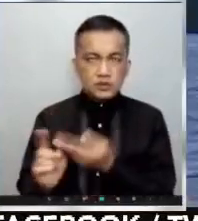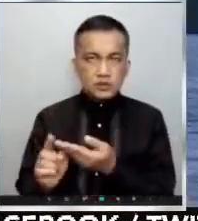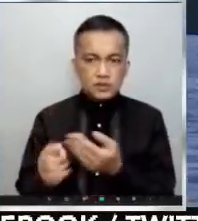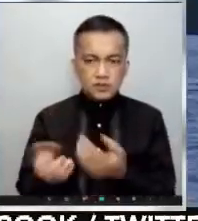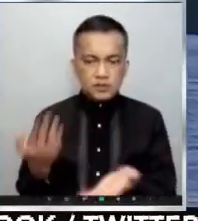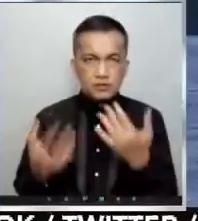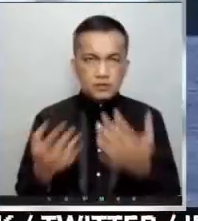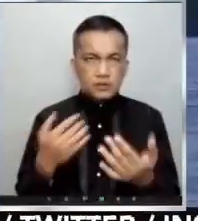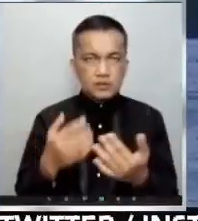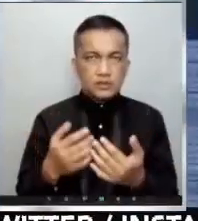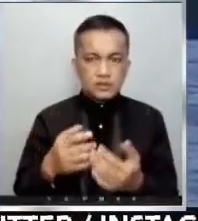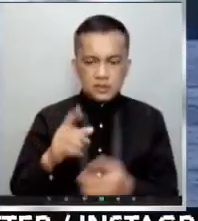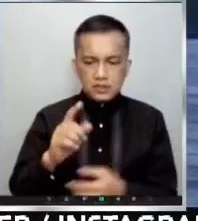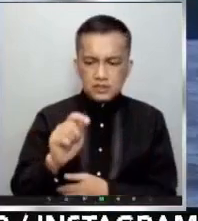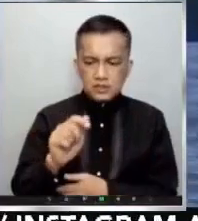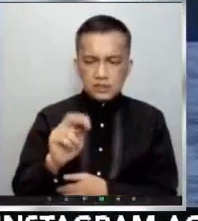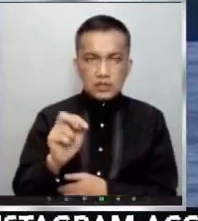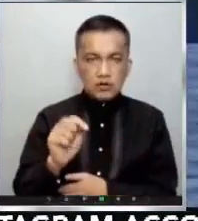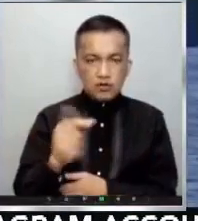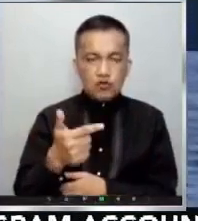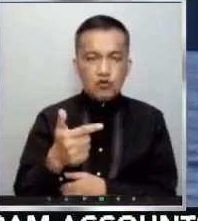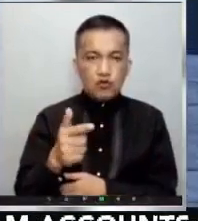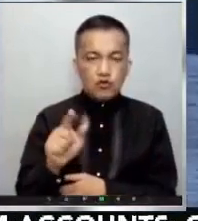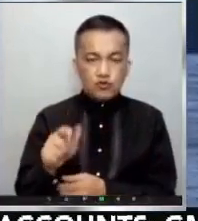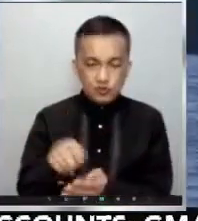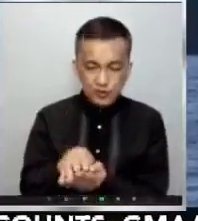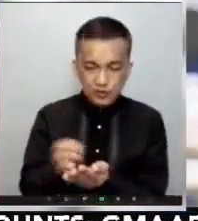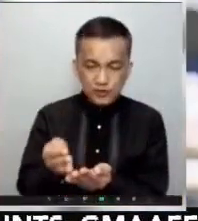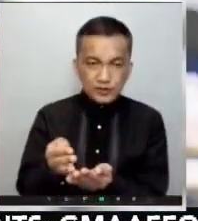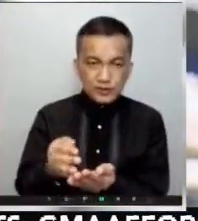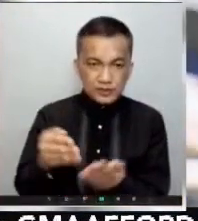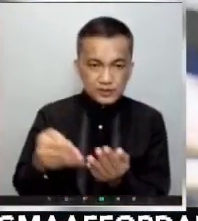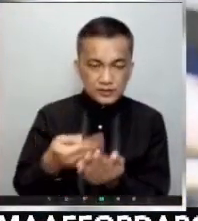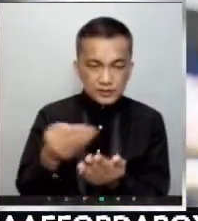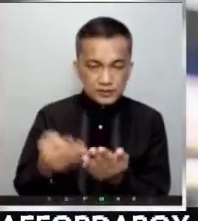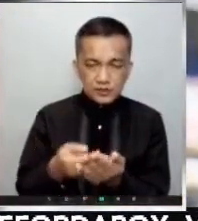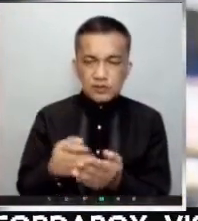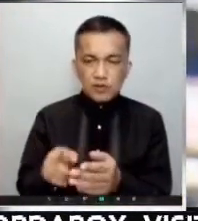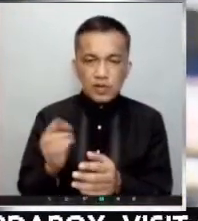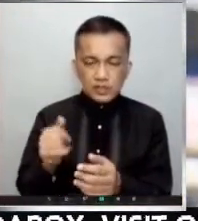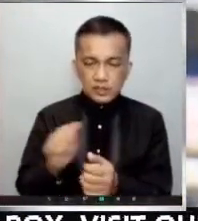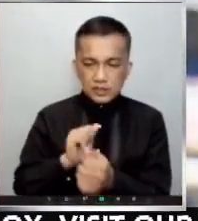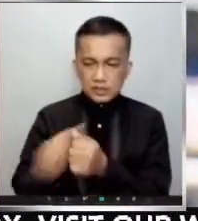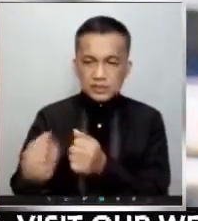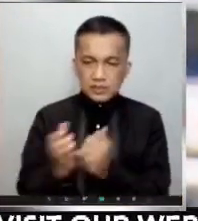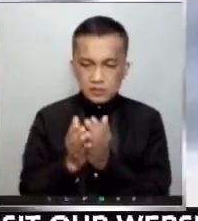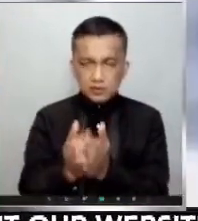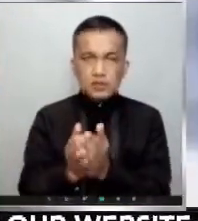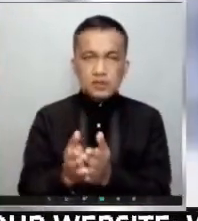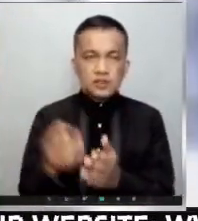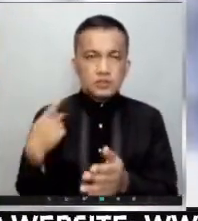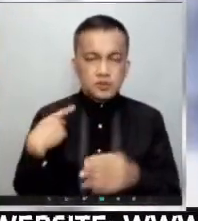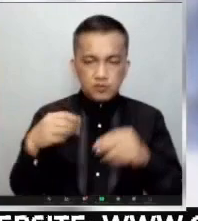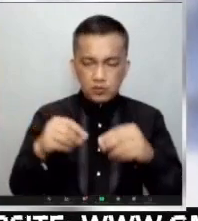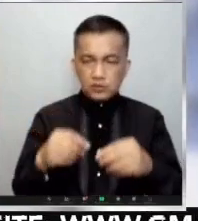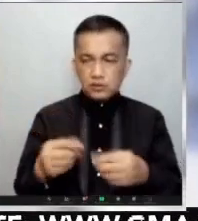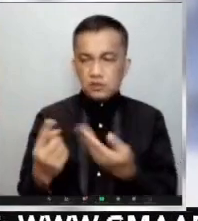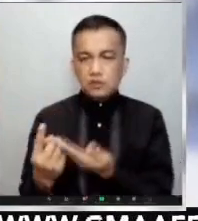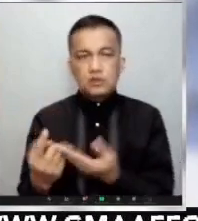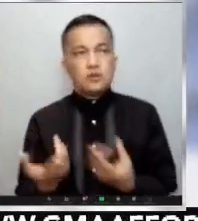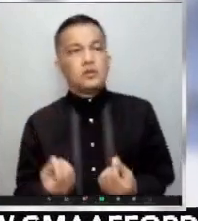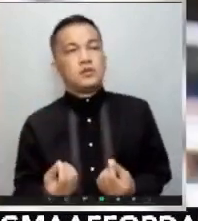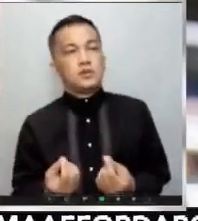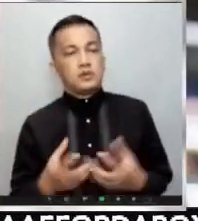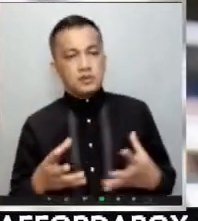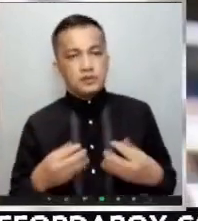tahungan. Dadaanan daw kasi ito ng barko na may kargang buhangin. Wala na kayong magawa, tinanggap na lang namin. Tayo kami ng wala